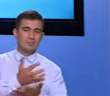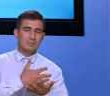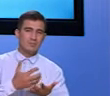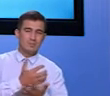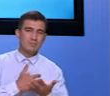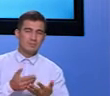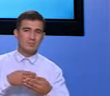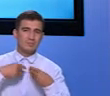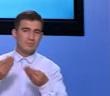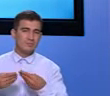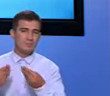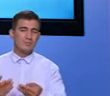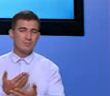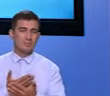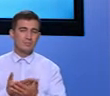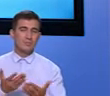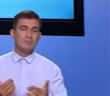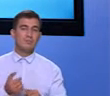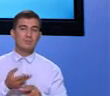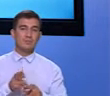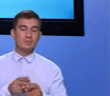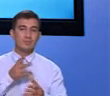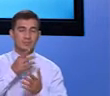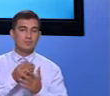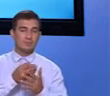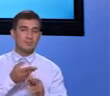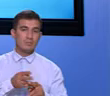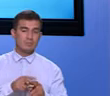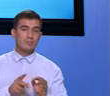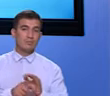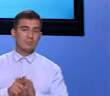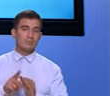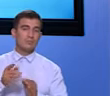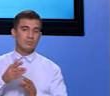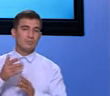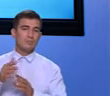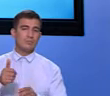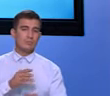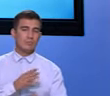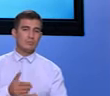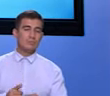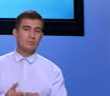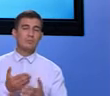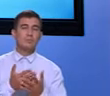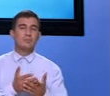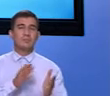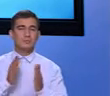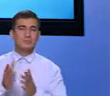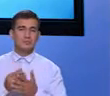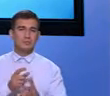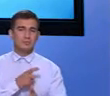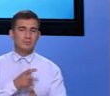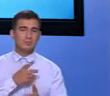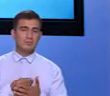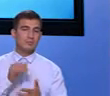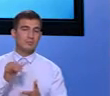ularga yordam berishi natijasida ular o'z demak samarasini bera boshladi. Lekin bundan tashqari dehqonning